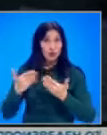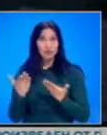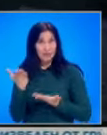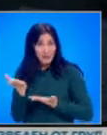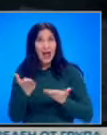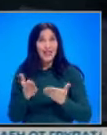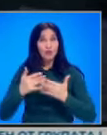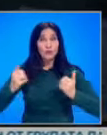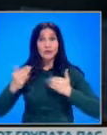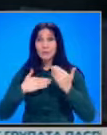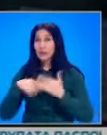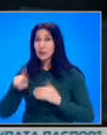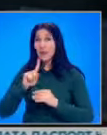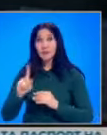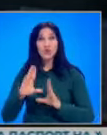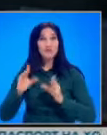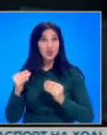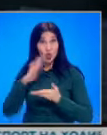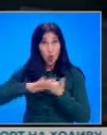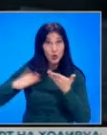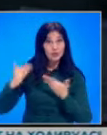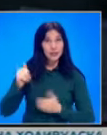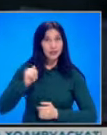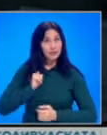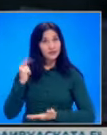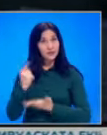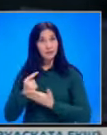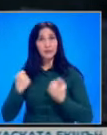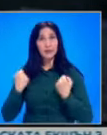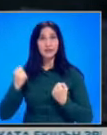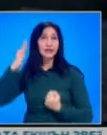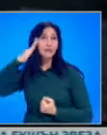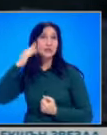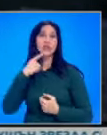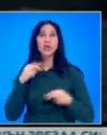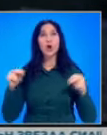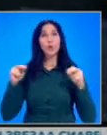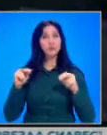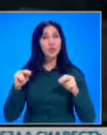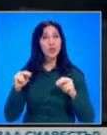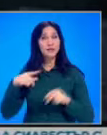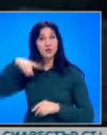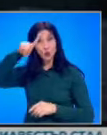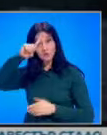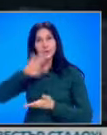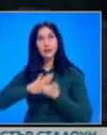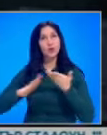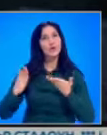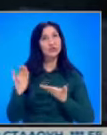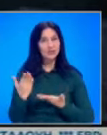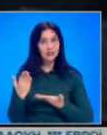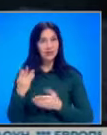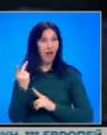не може. Всички университети спазват заповедите на здравния министър за обучението си. В Софийския